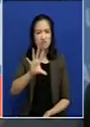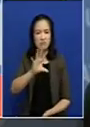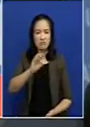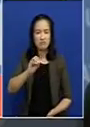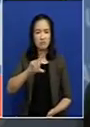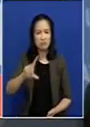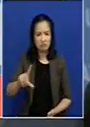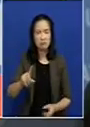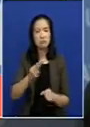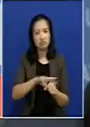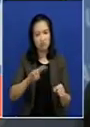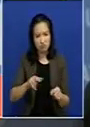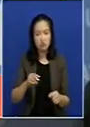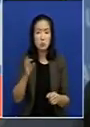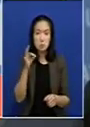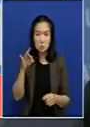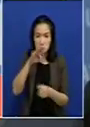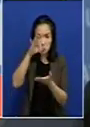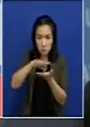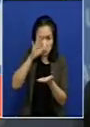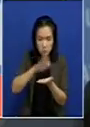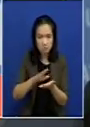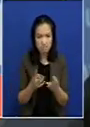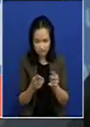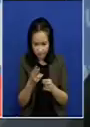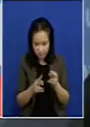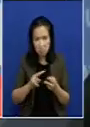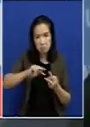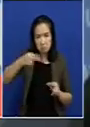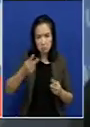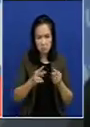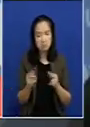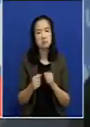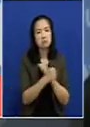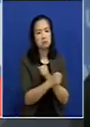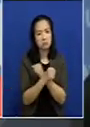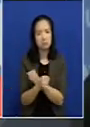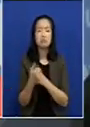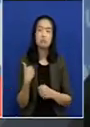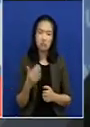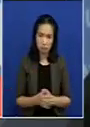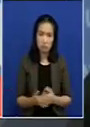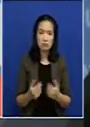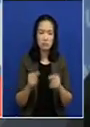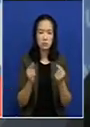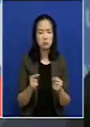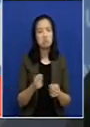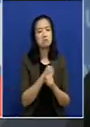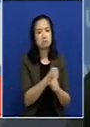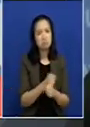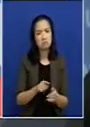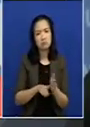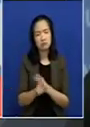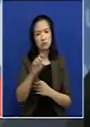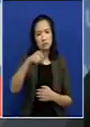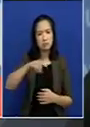ช้ยุงตัดต่อพันธุกรรมเพื่อควบคุมการระบาดค่ะทาง WHO บอกว่าแผนซึ่งใช้ชื่อว่ากรอบการรับมือไวรัสซิก้าเชิง